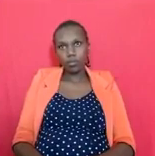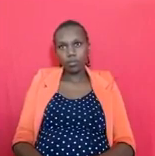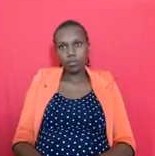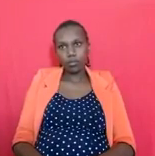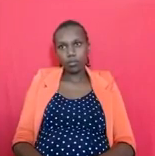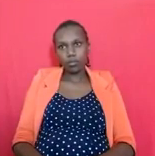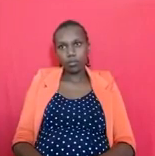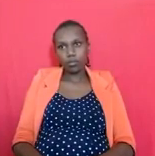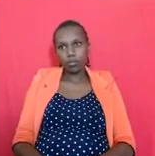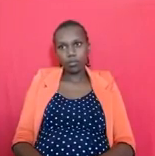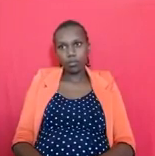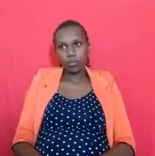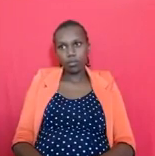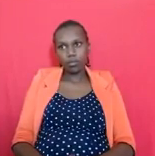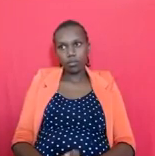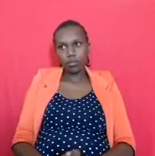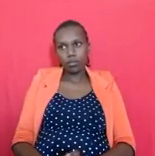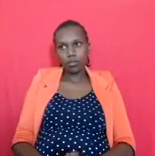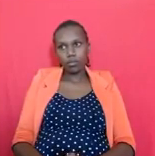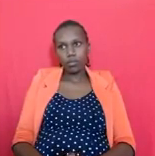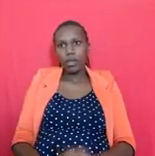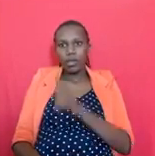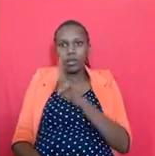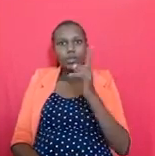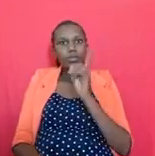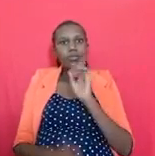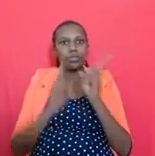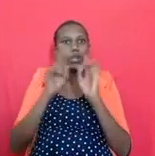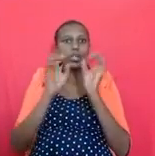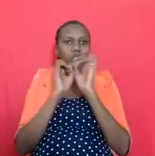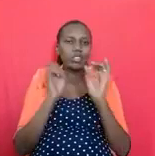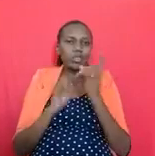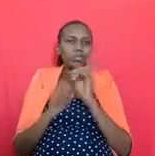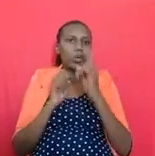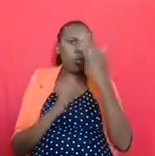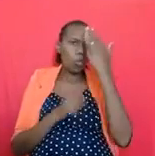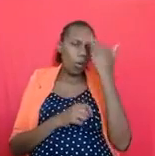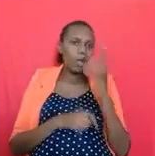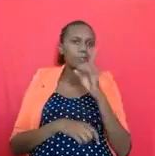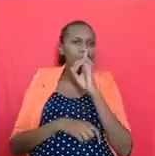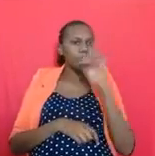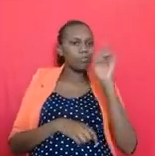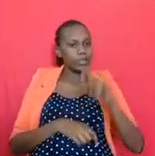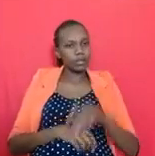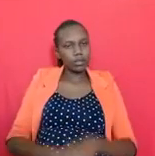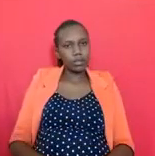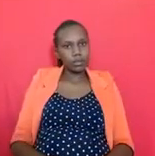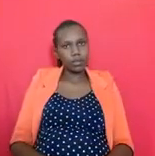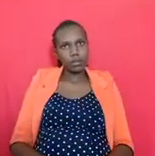uraria, we uraria, we uraria, diyo inu wako herudha.